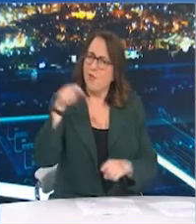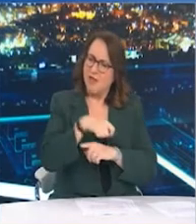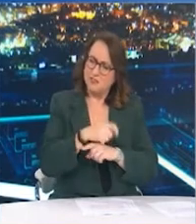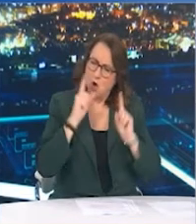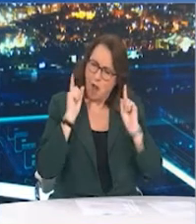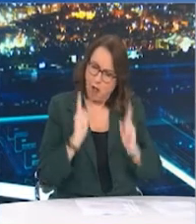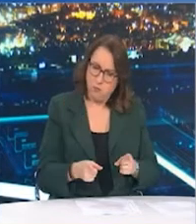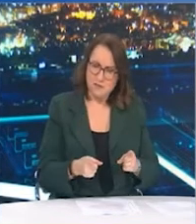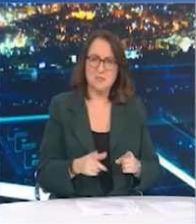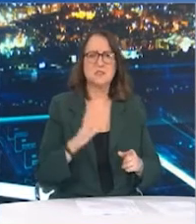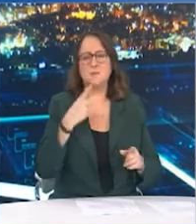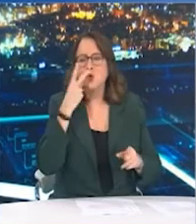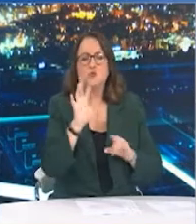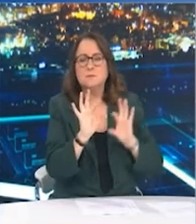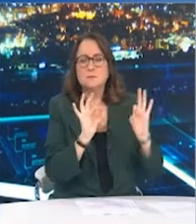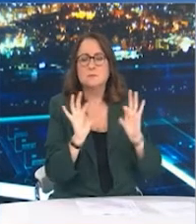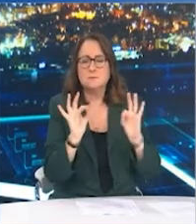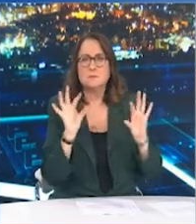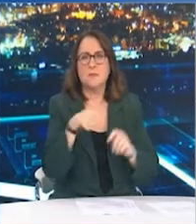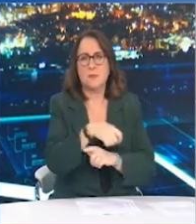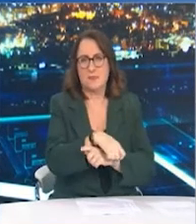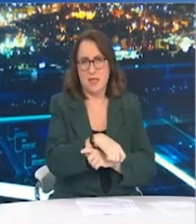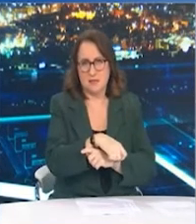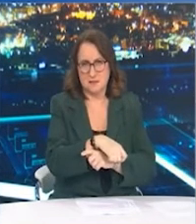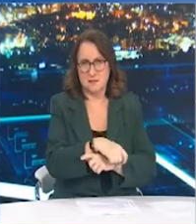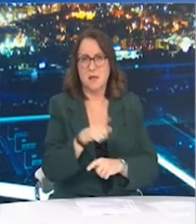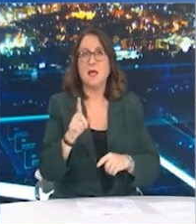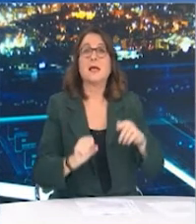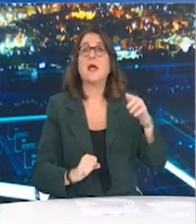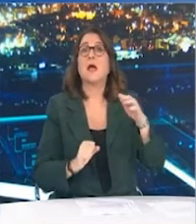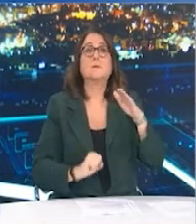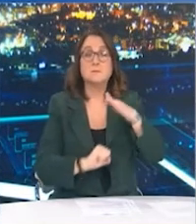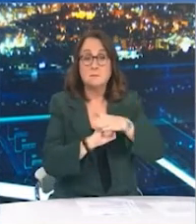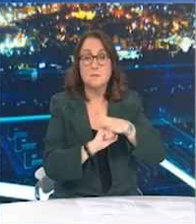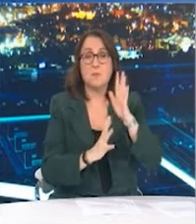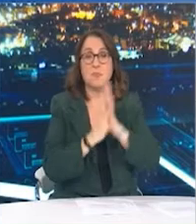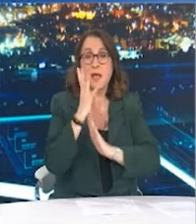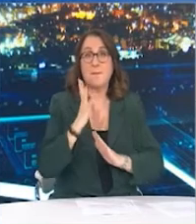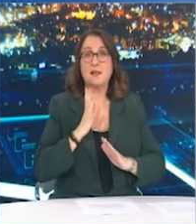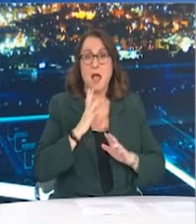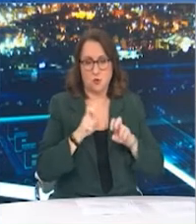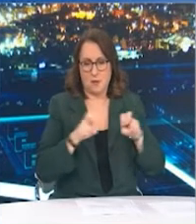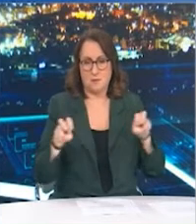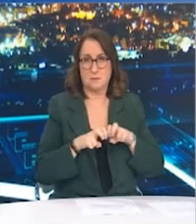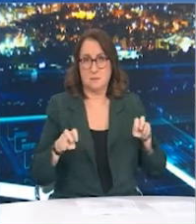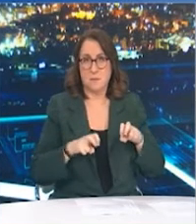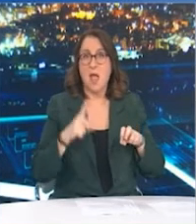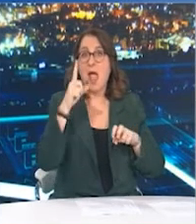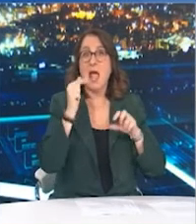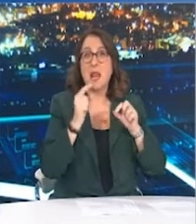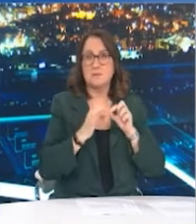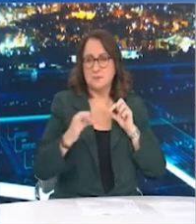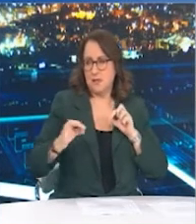που μεταξύ άλλων προβλέπουν ανώτατο όριο 15 ατόμων στην αίθουσα, καθώς και τήρηση απόστασης 1,5 μέτρου μεταξύ